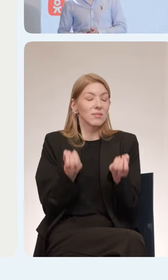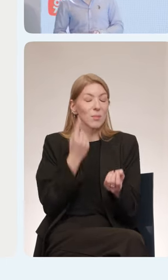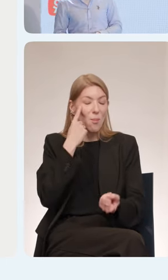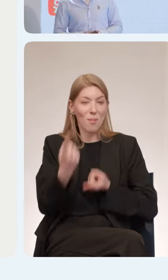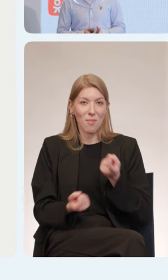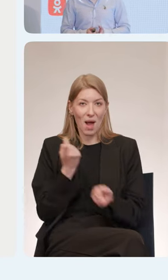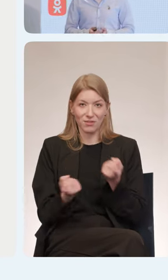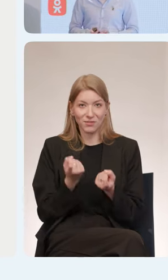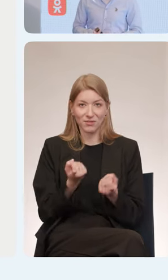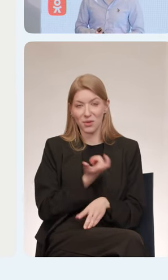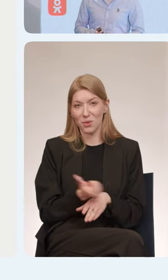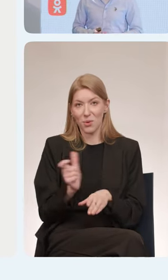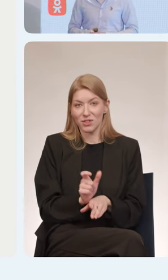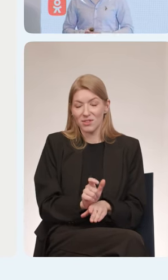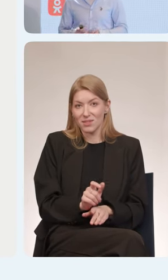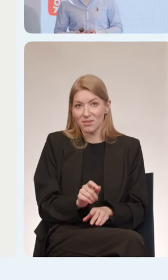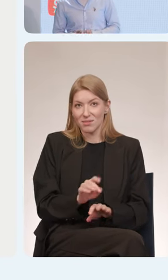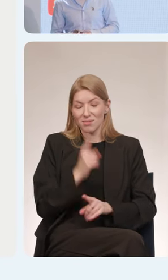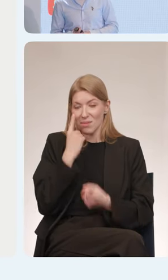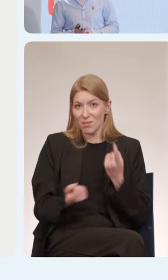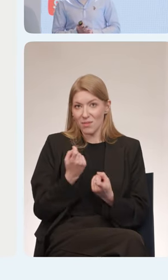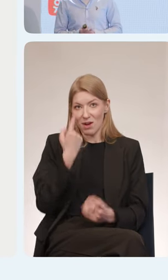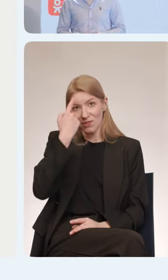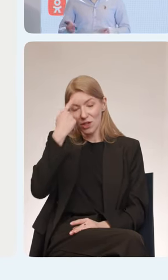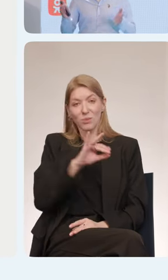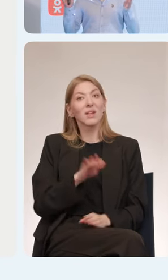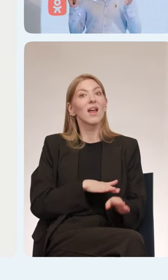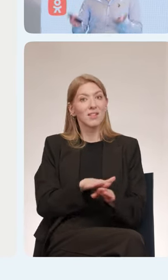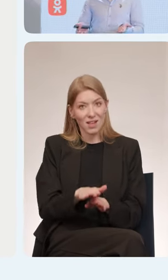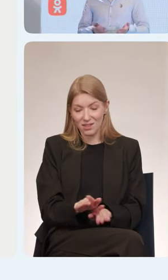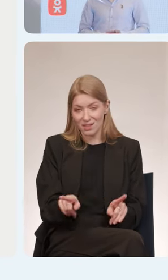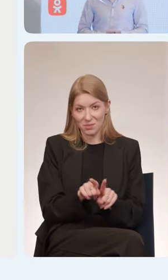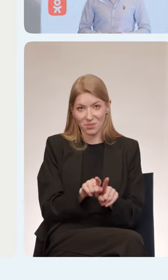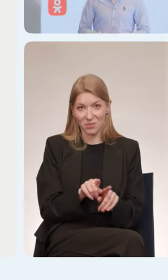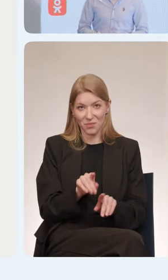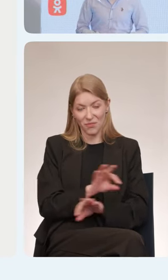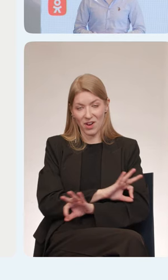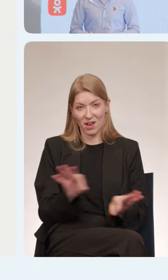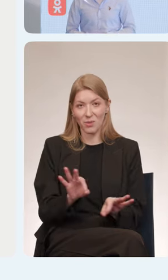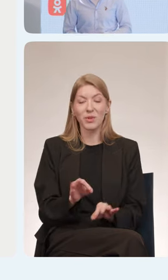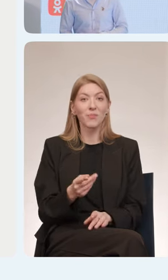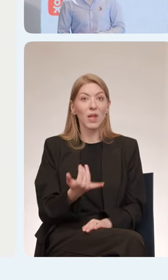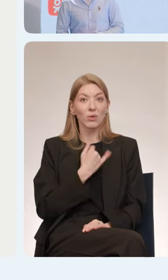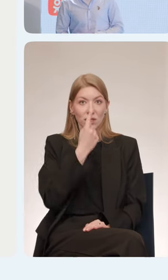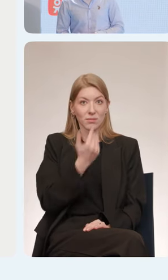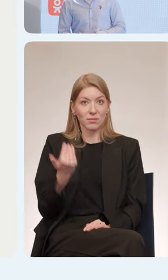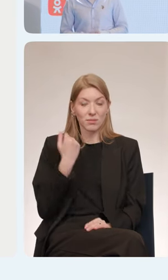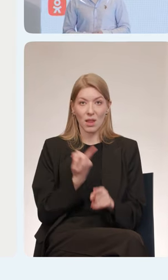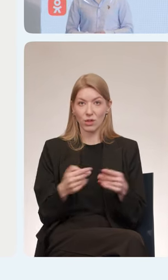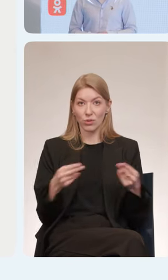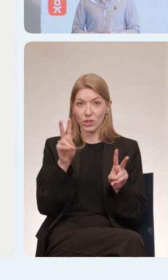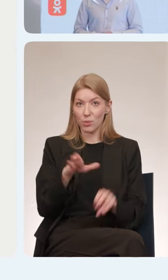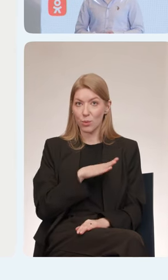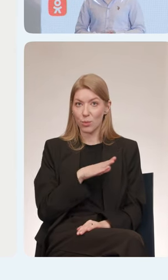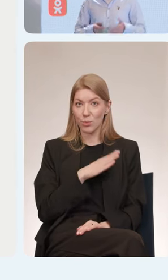это очень крутая задумка, и реализация еще лучше. У нас не так давно как раз, собственно, на эту тему